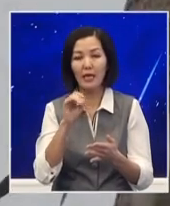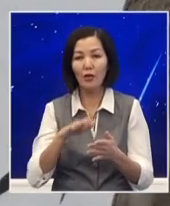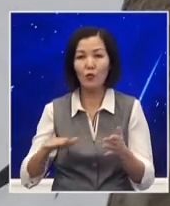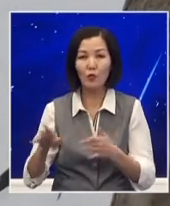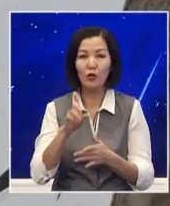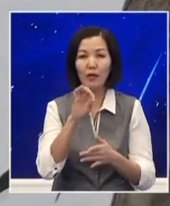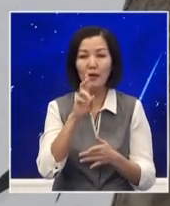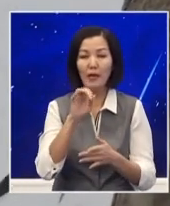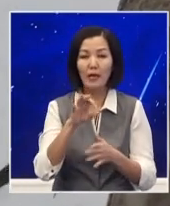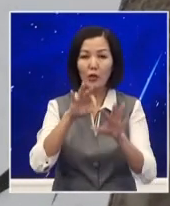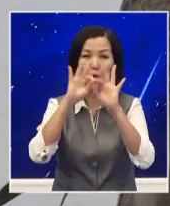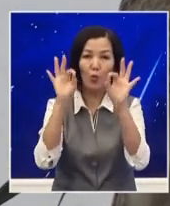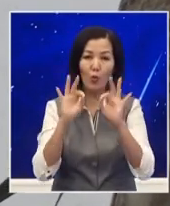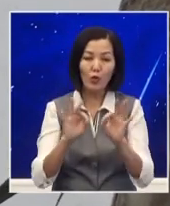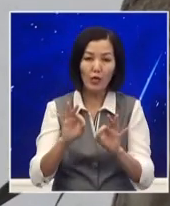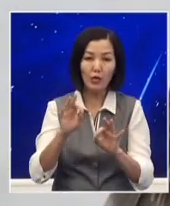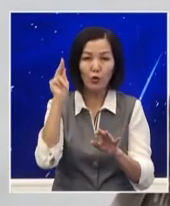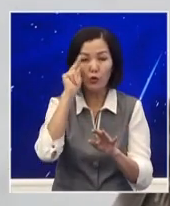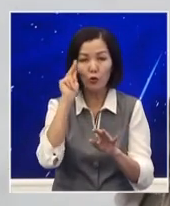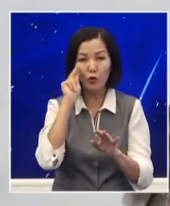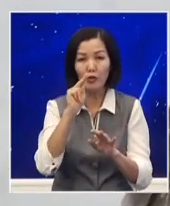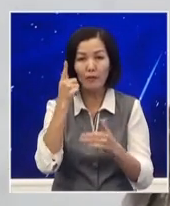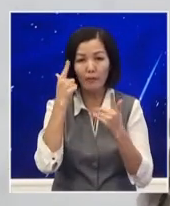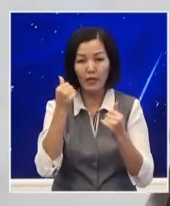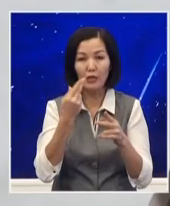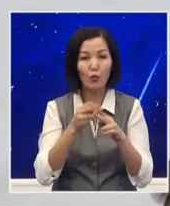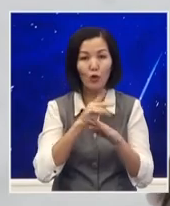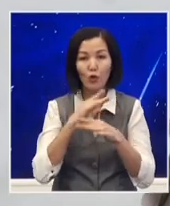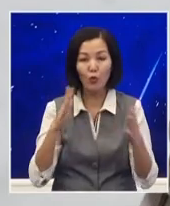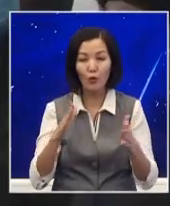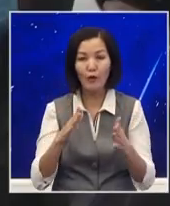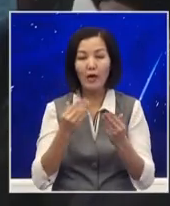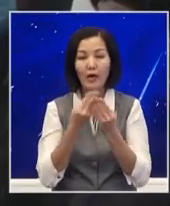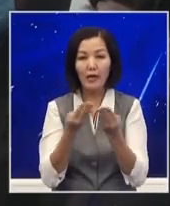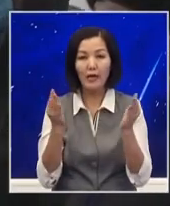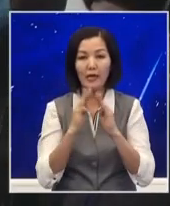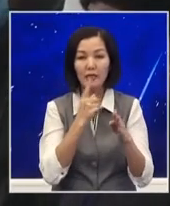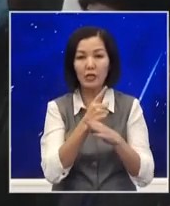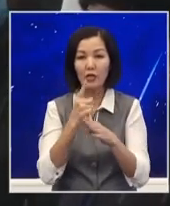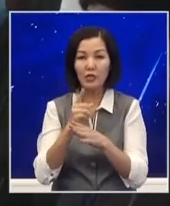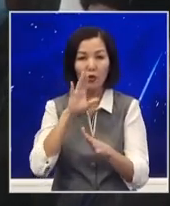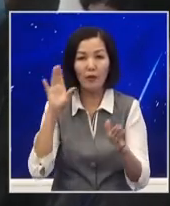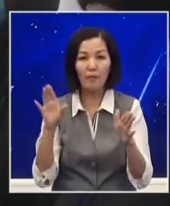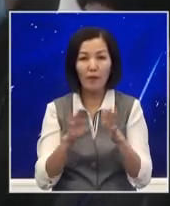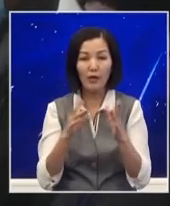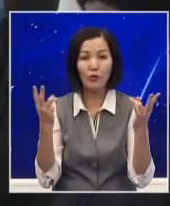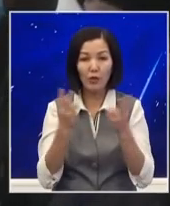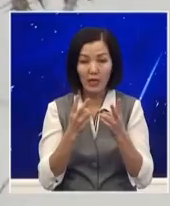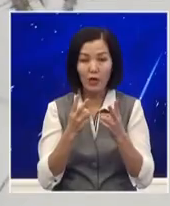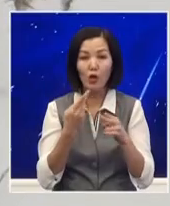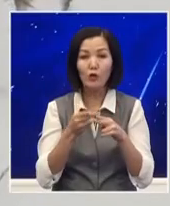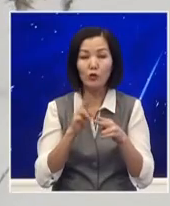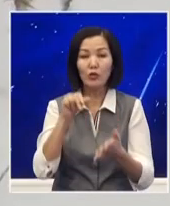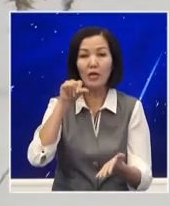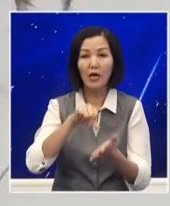бекзат өнерге ден қоюшылар көп. Десе де бүгінгідей байқауда елдегі карантиндік шектеулерге бағынбай болмайды. Сондықтан